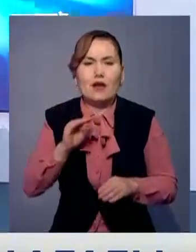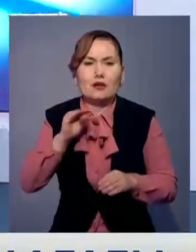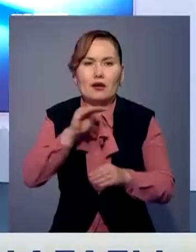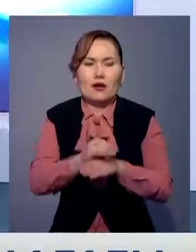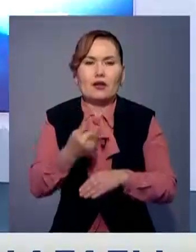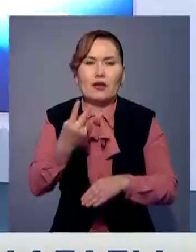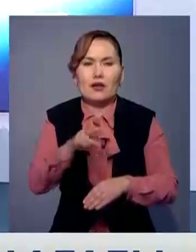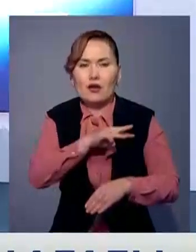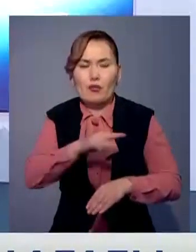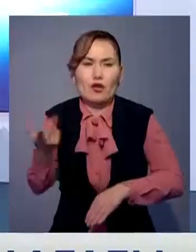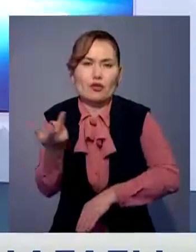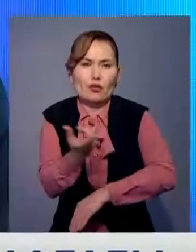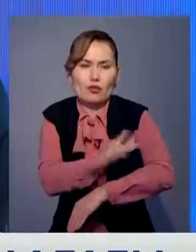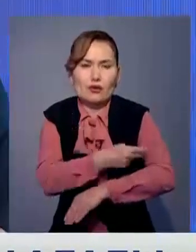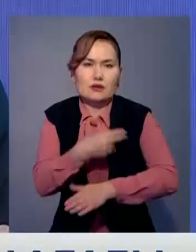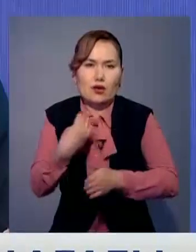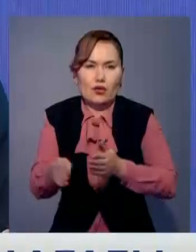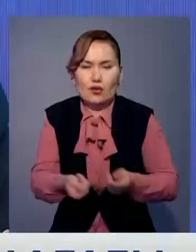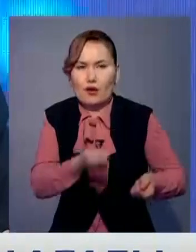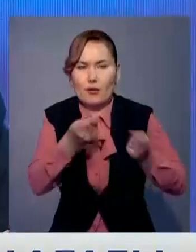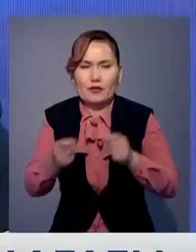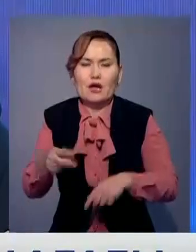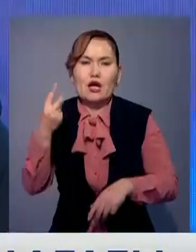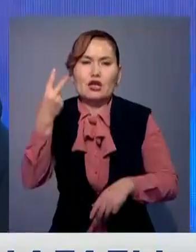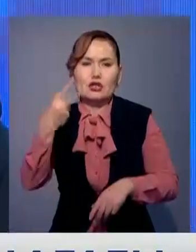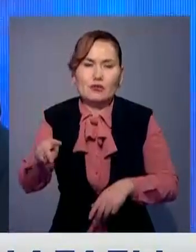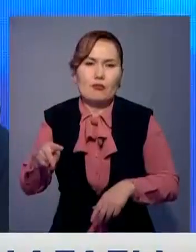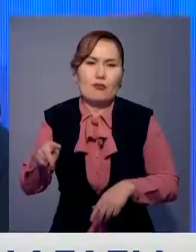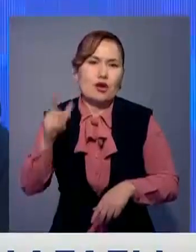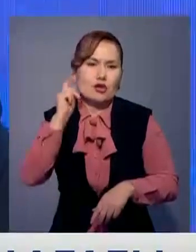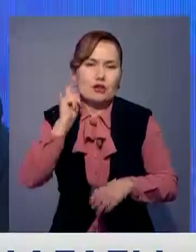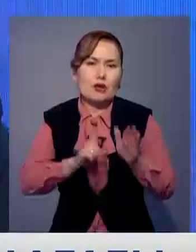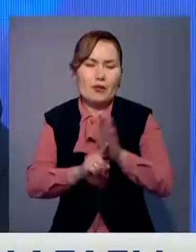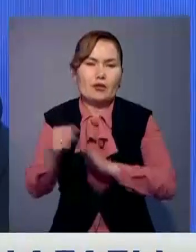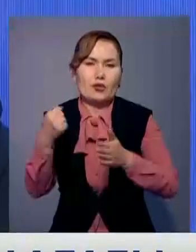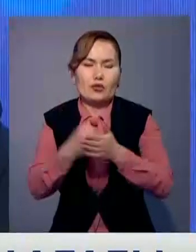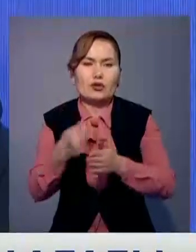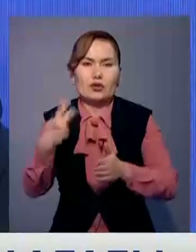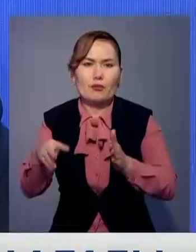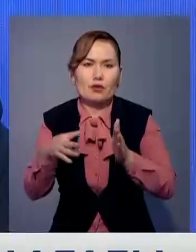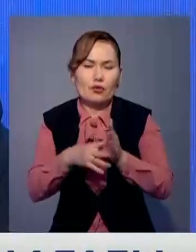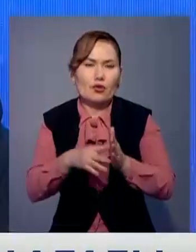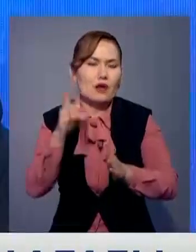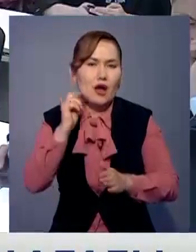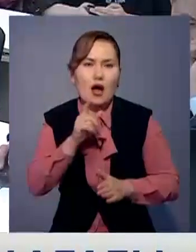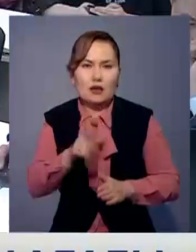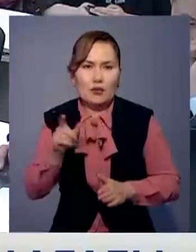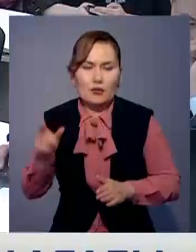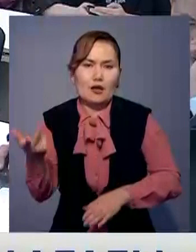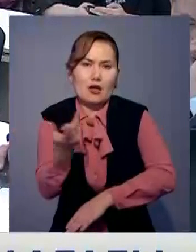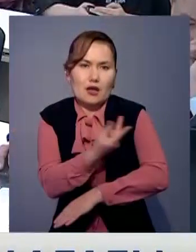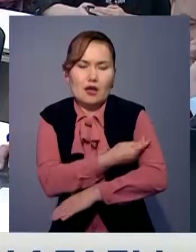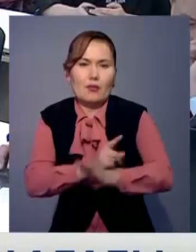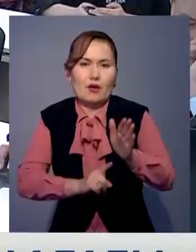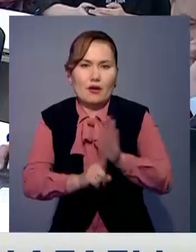2 миллион доза алып, қазір осы 20-29 аралығындағы біздің азаматтарды егіп атырмыз. Қазір